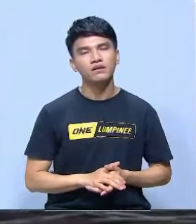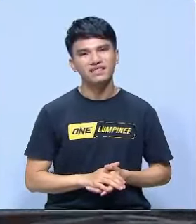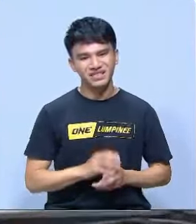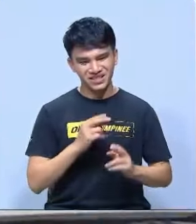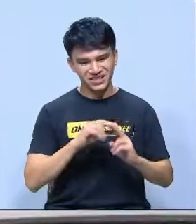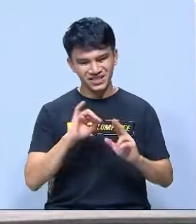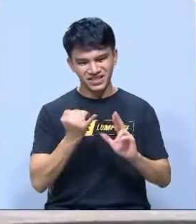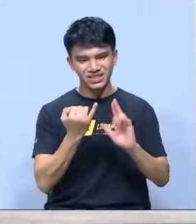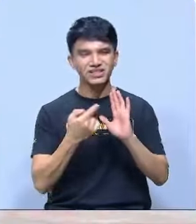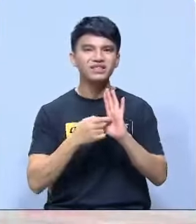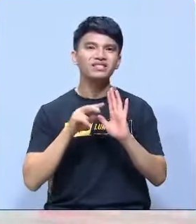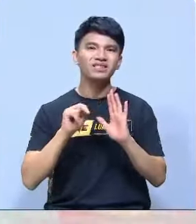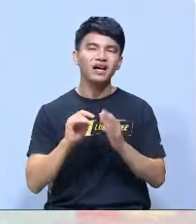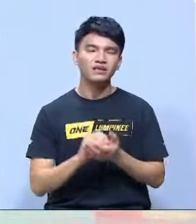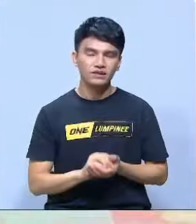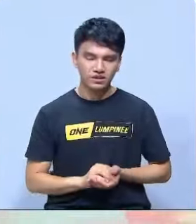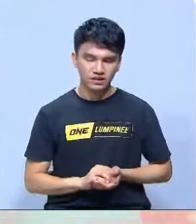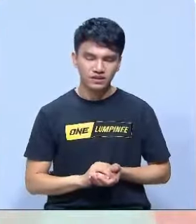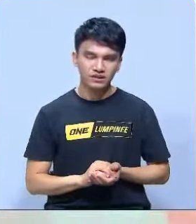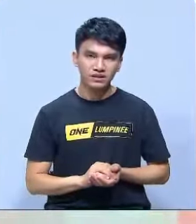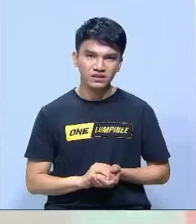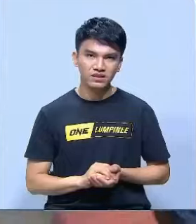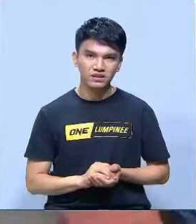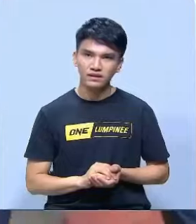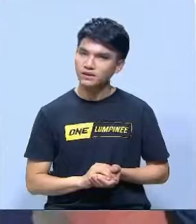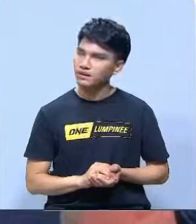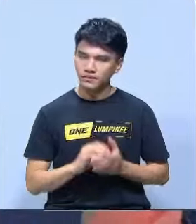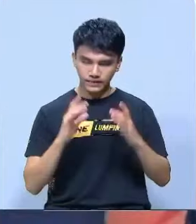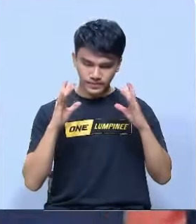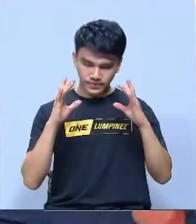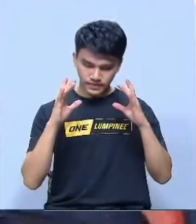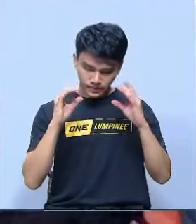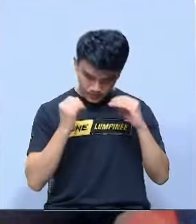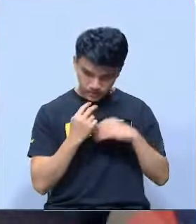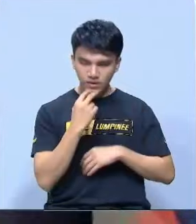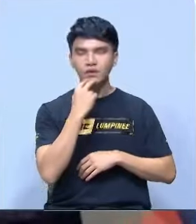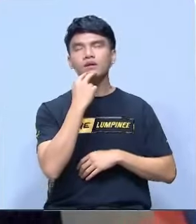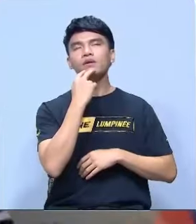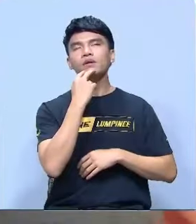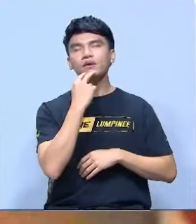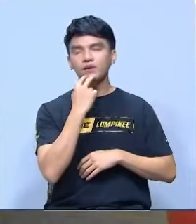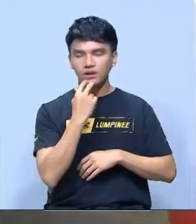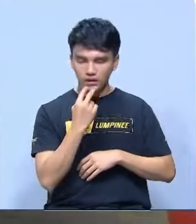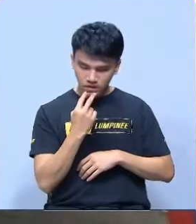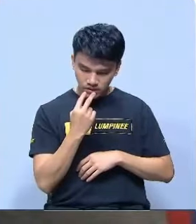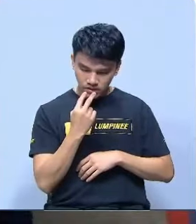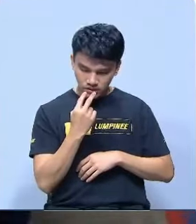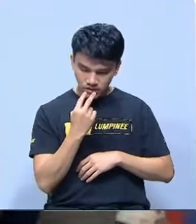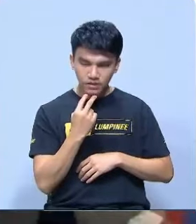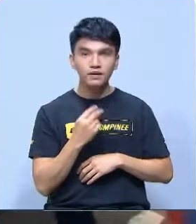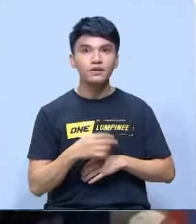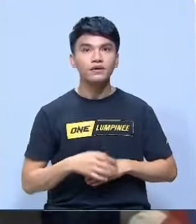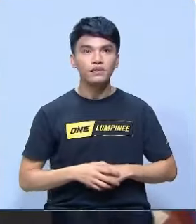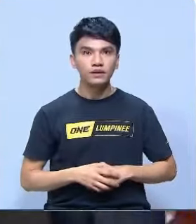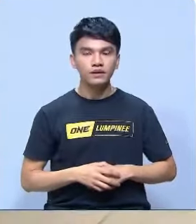ามาศไปตรวจสอบนะตอนนั้นไม่ได้สติหายใจรินๆแล้วเนี่ยค่ะก็เคยมีการเคลื่อนย้ายเพื่